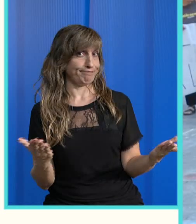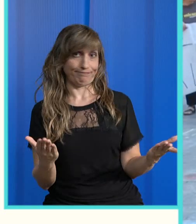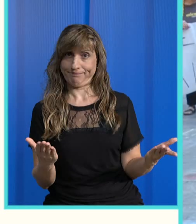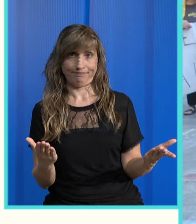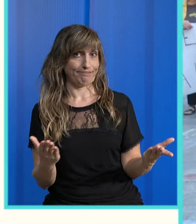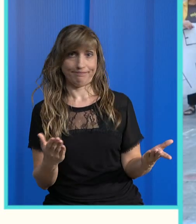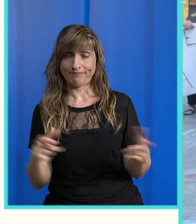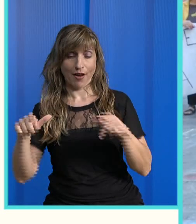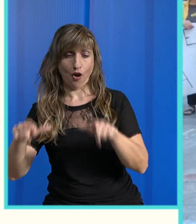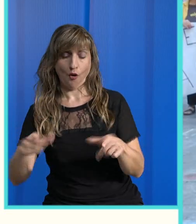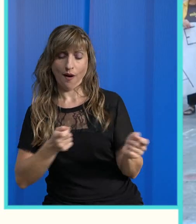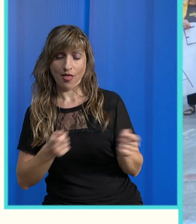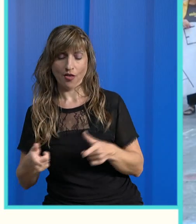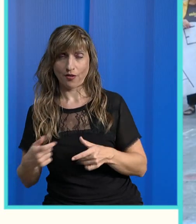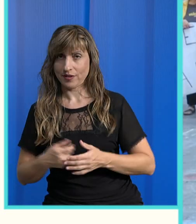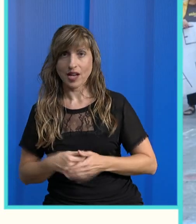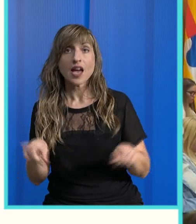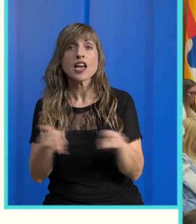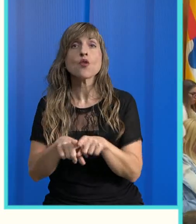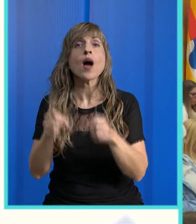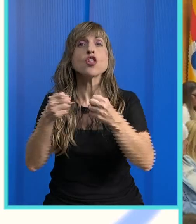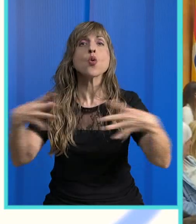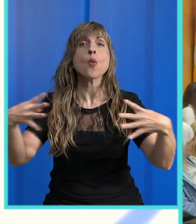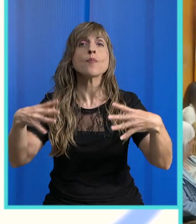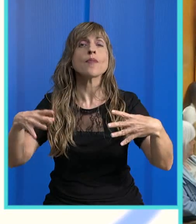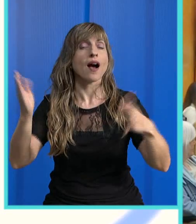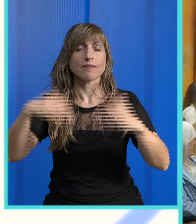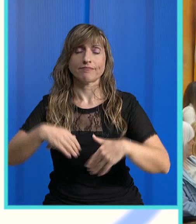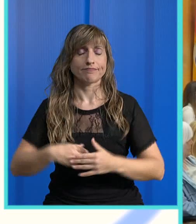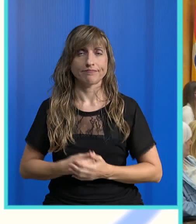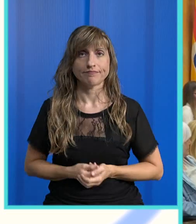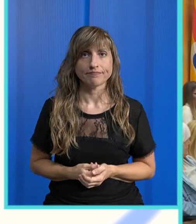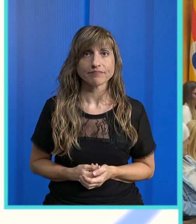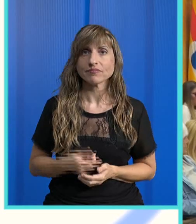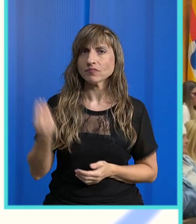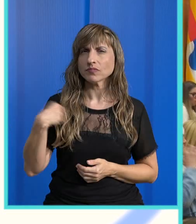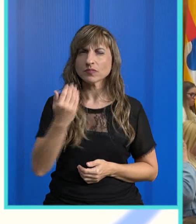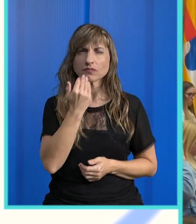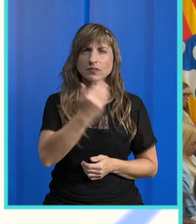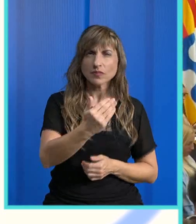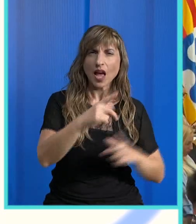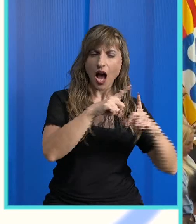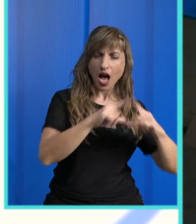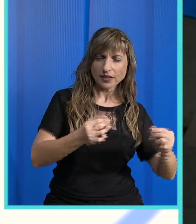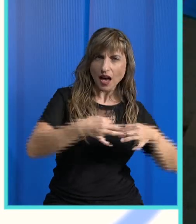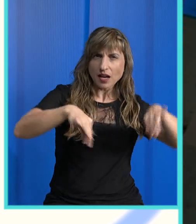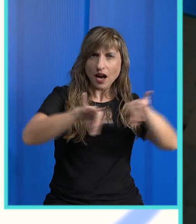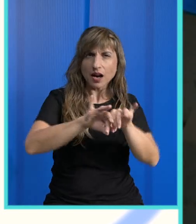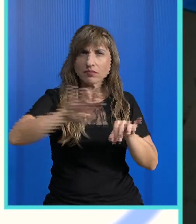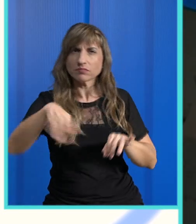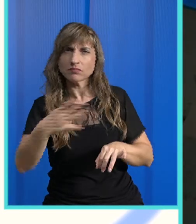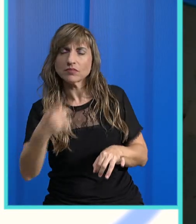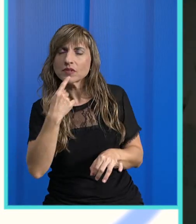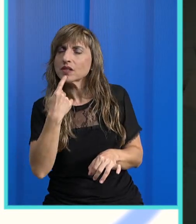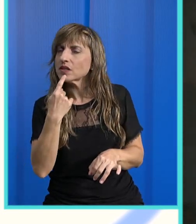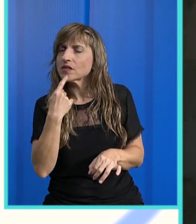un local igual que no han posat la llum. La petició per un local d'assaig digne se l'han fet seves, que a Reba de l'Una com a Podem hi guanyem i ha posat de manifest que